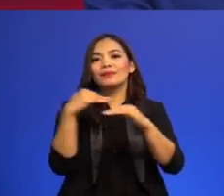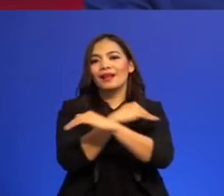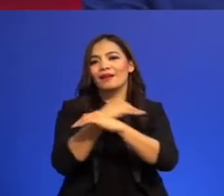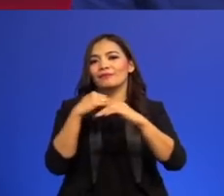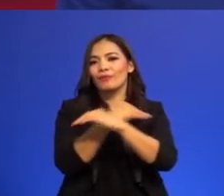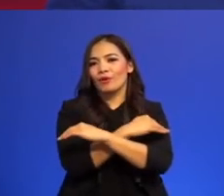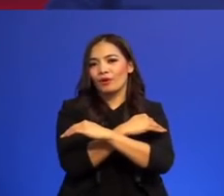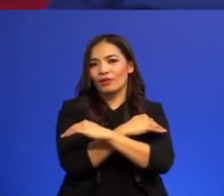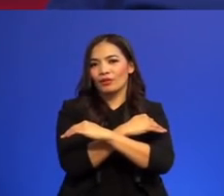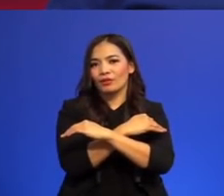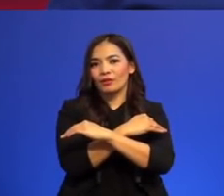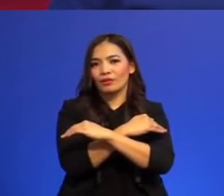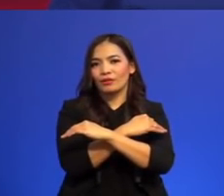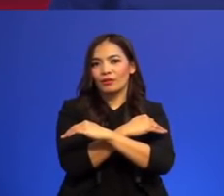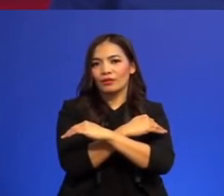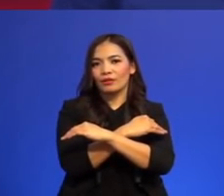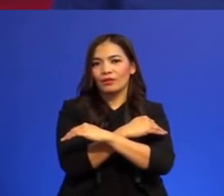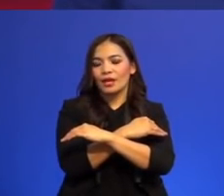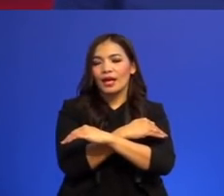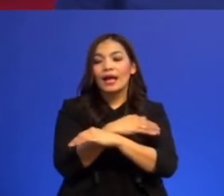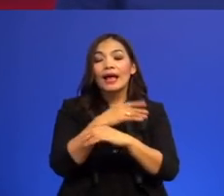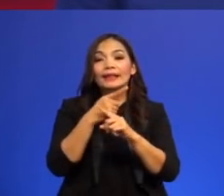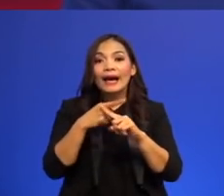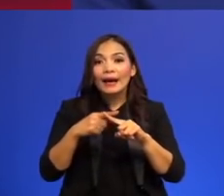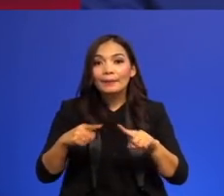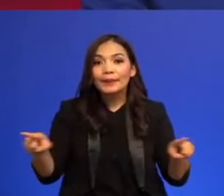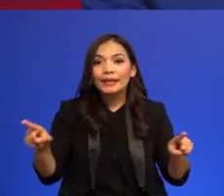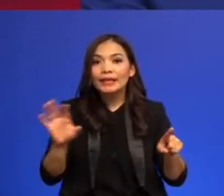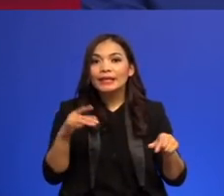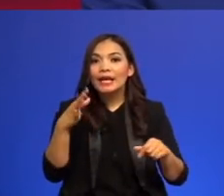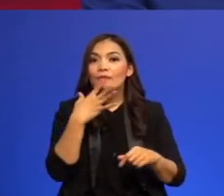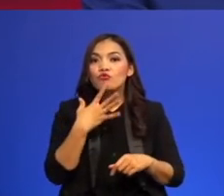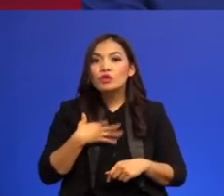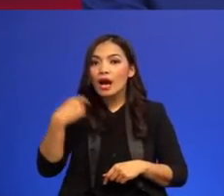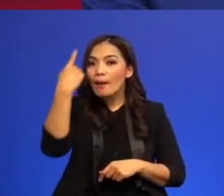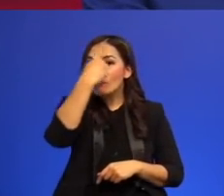pantas. Tapi pasti dia tidak punya muka dua.